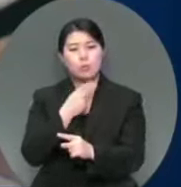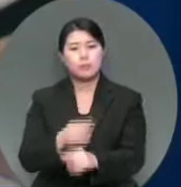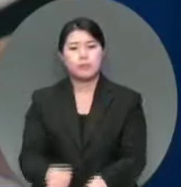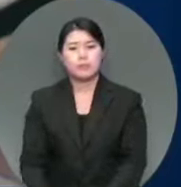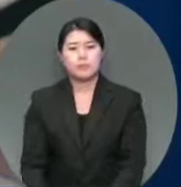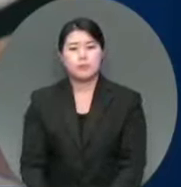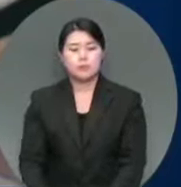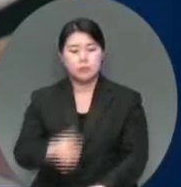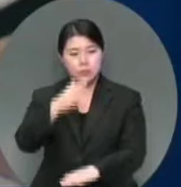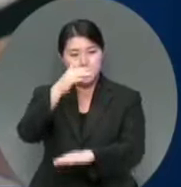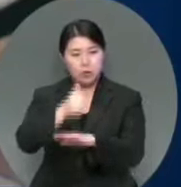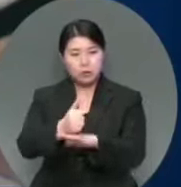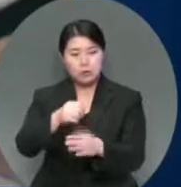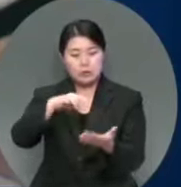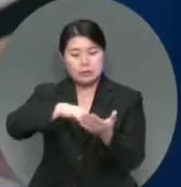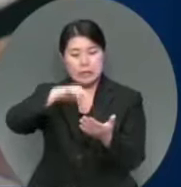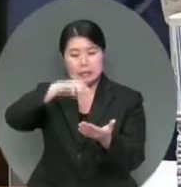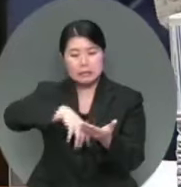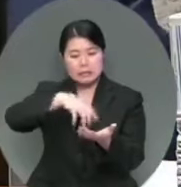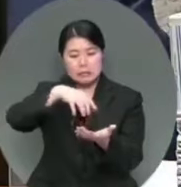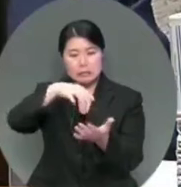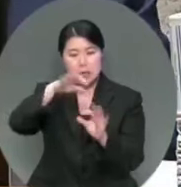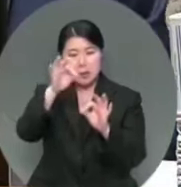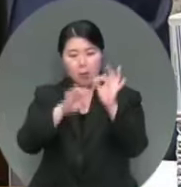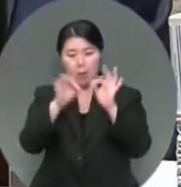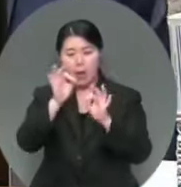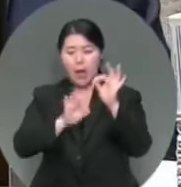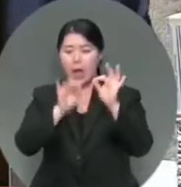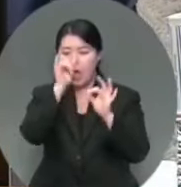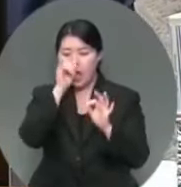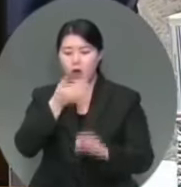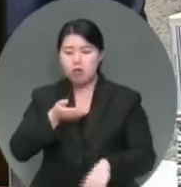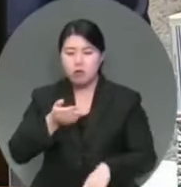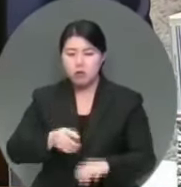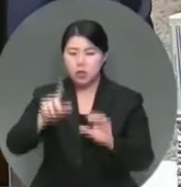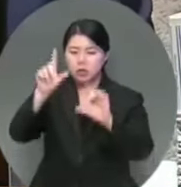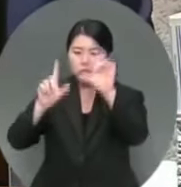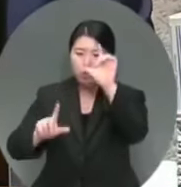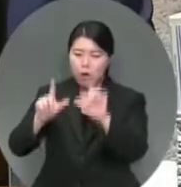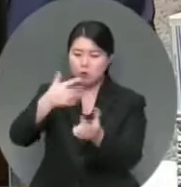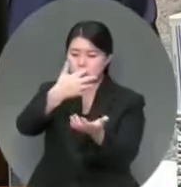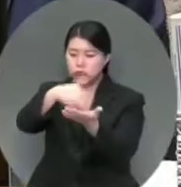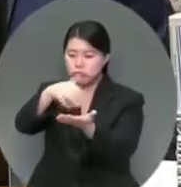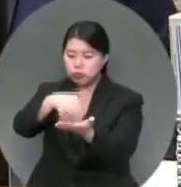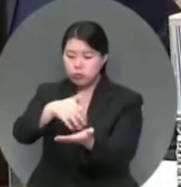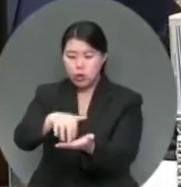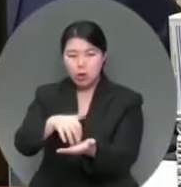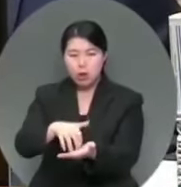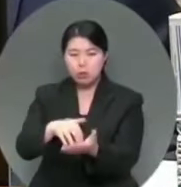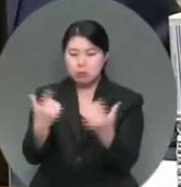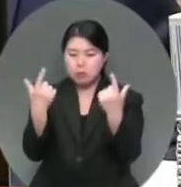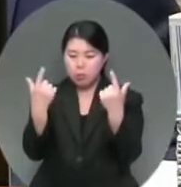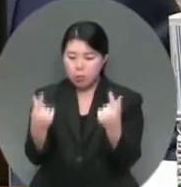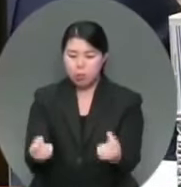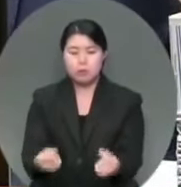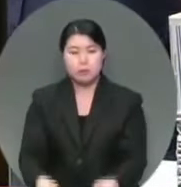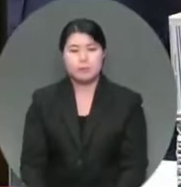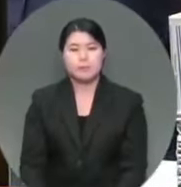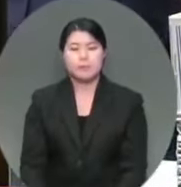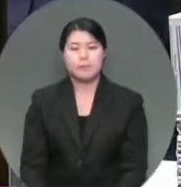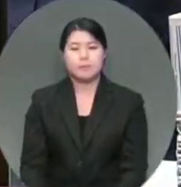많은 세수 오차가 발생했음에도 추계 모형에 사용되는 그런 수치들이 거의 동일하게 들어가는